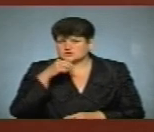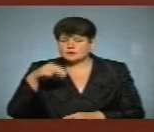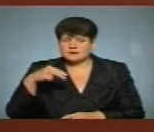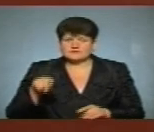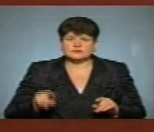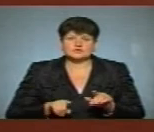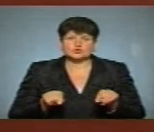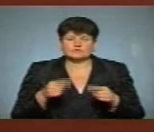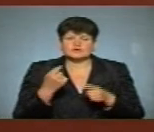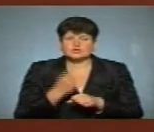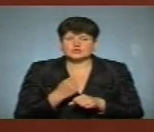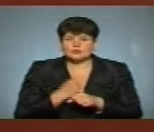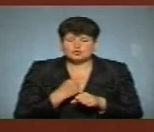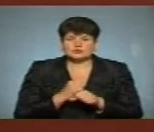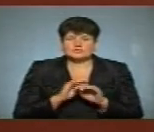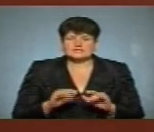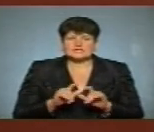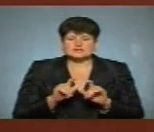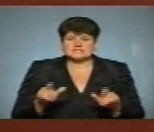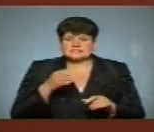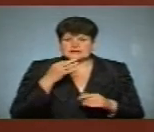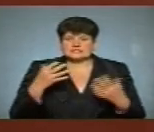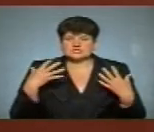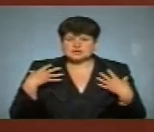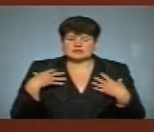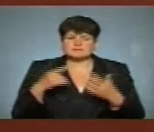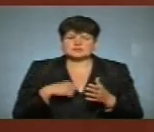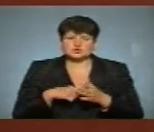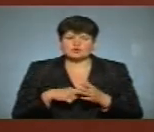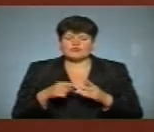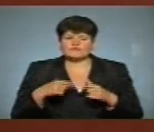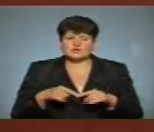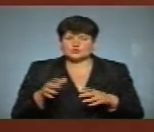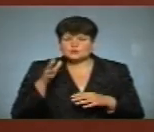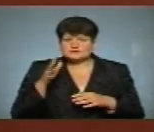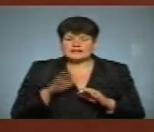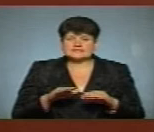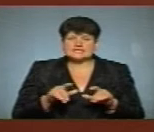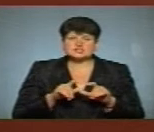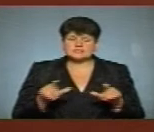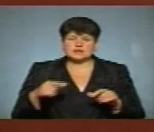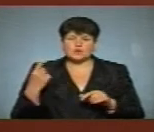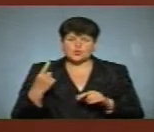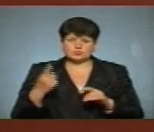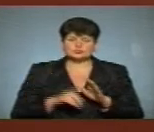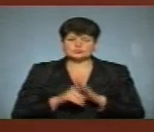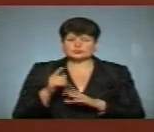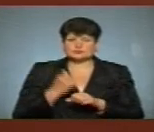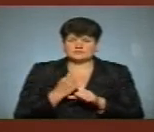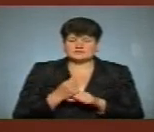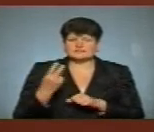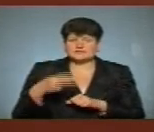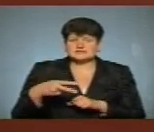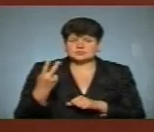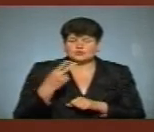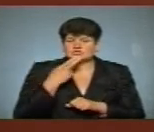відновили роботу дитячі садки, повідомила начальниця міського відділу освіти Ольга Похиляк. А дитячі садки області запрацюють з